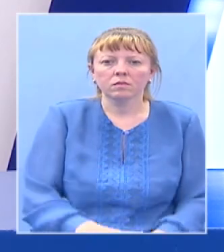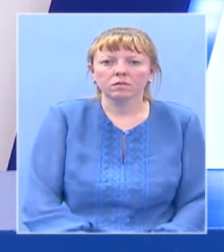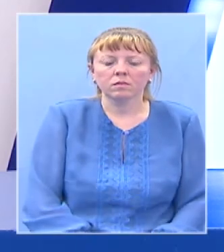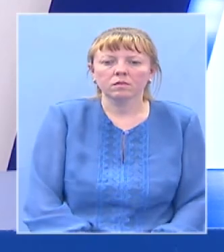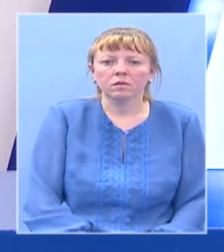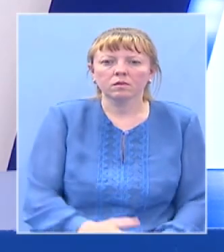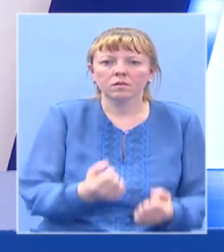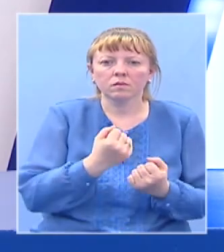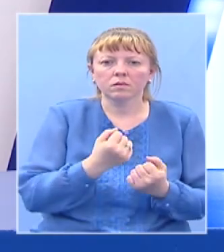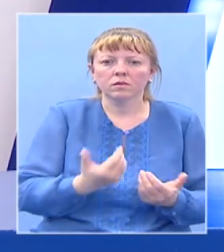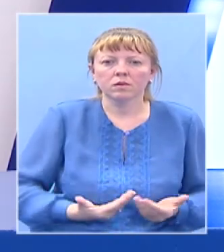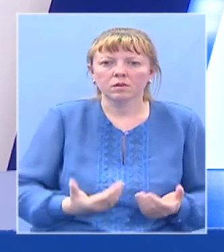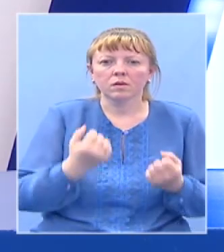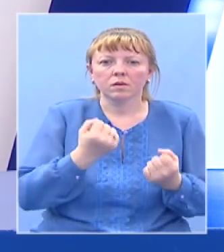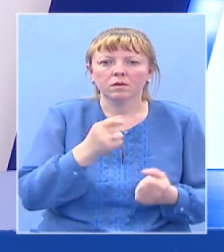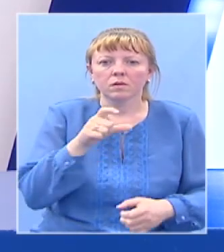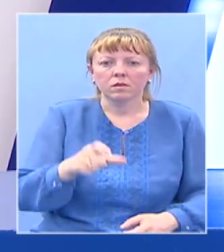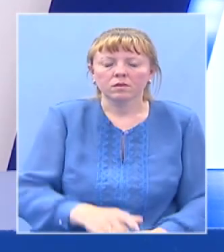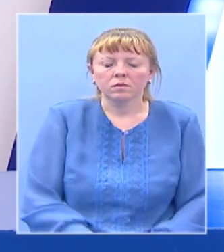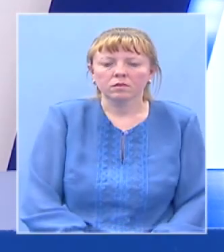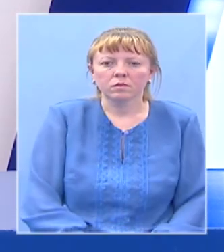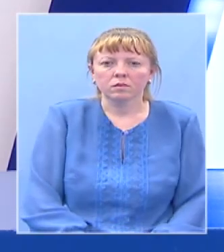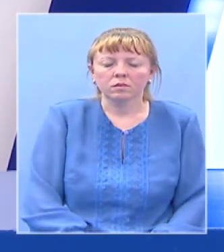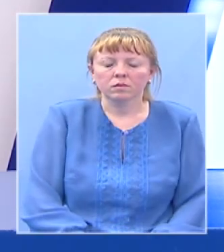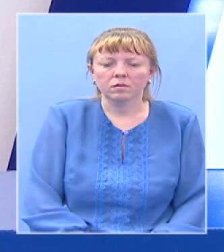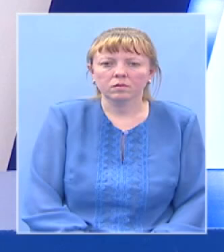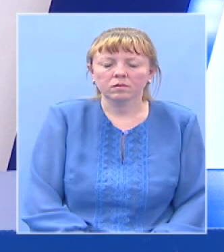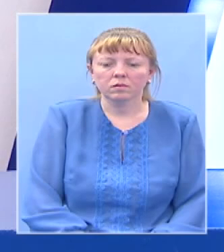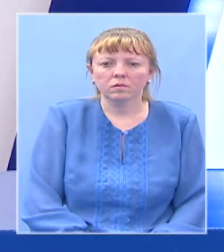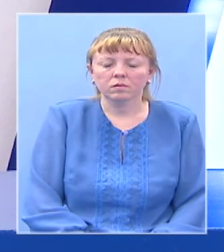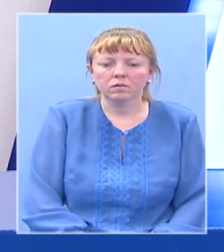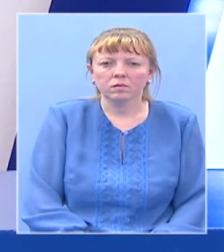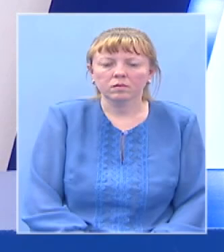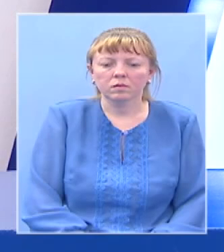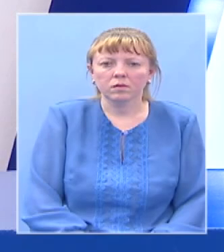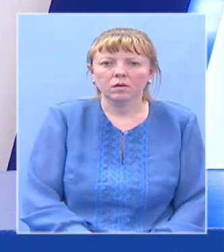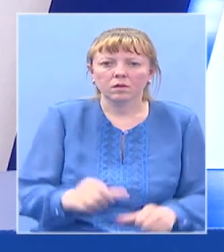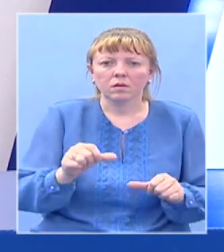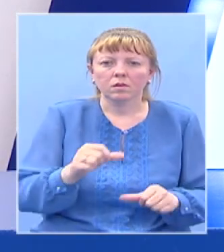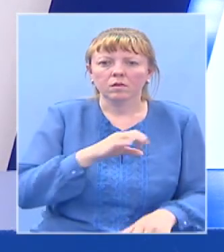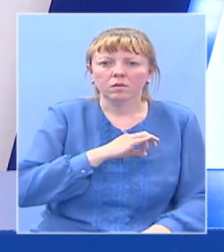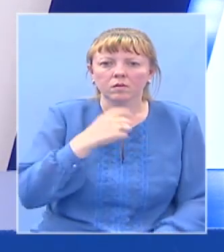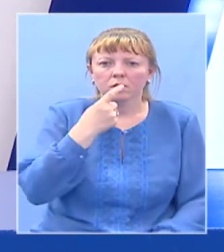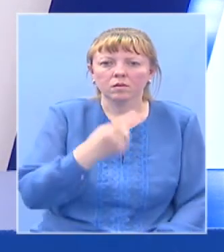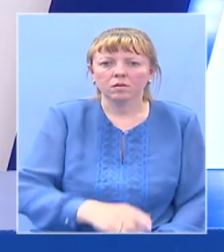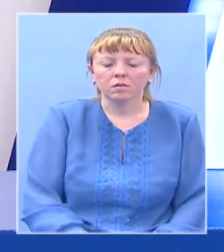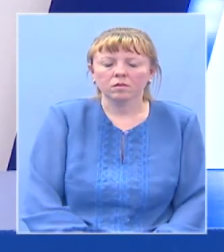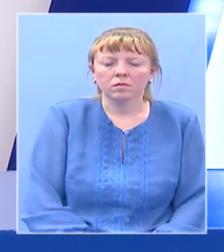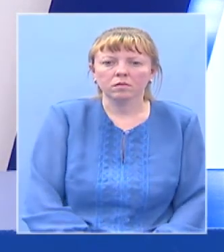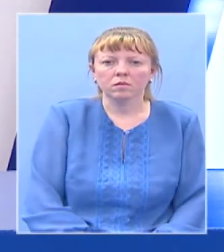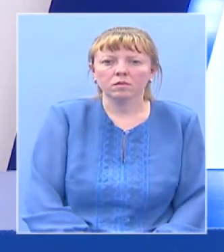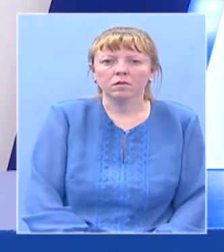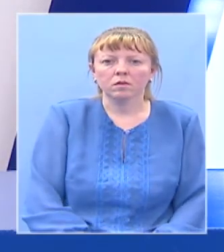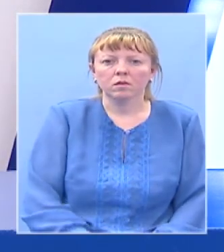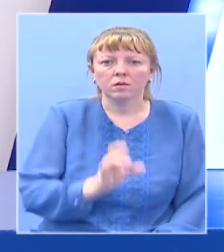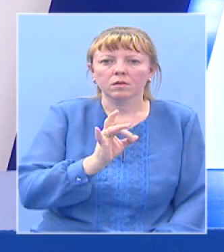это у нас защита жизни и здоровья людей в первую очередь это же у нас Равенство прав физических юридических лиц которые оказывают в